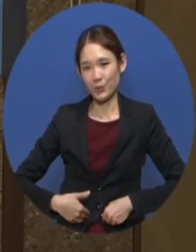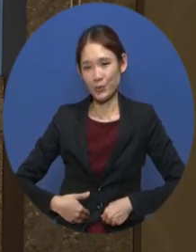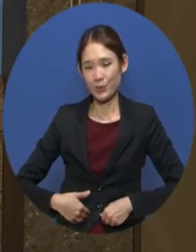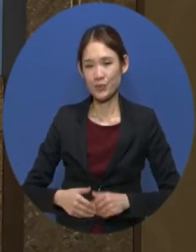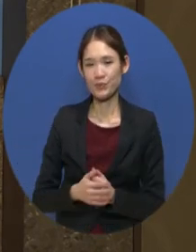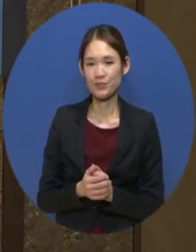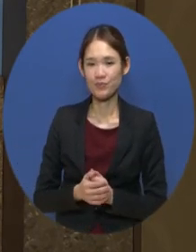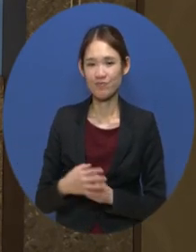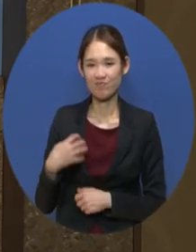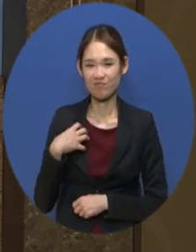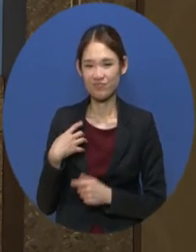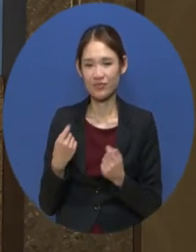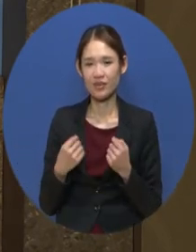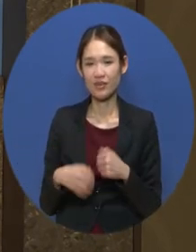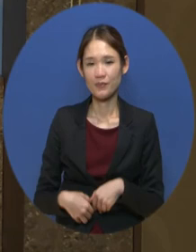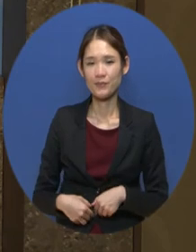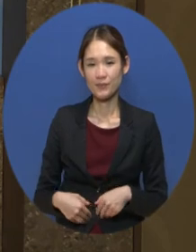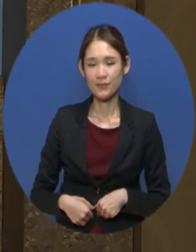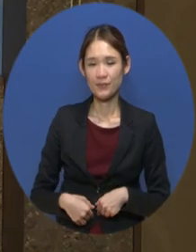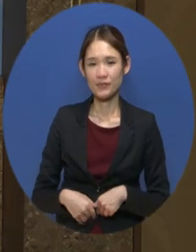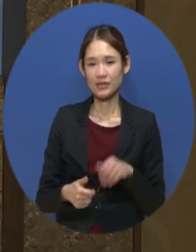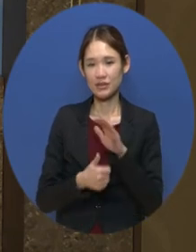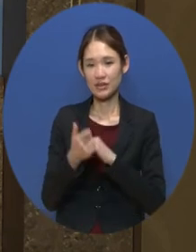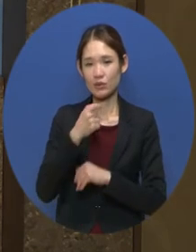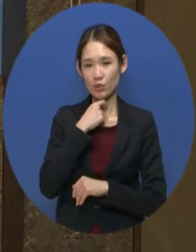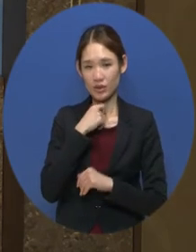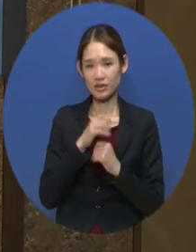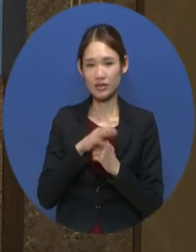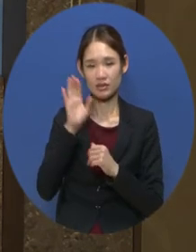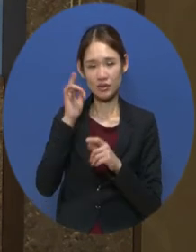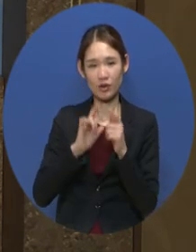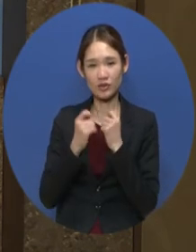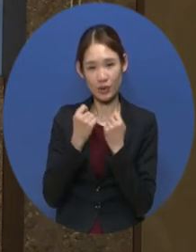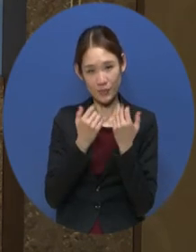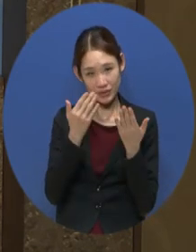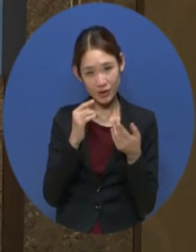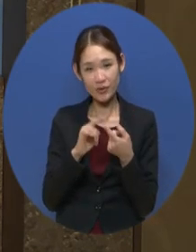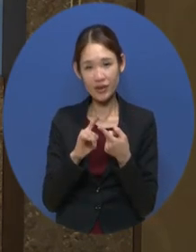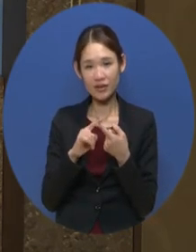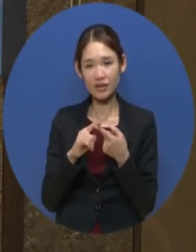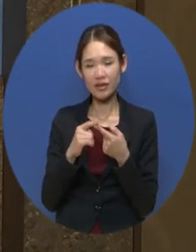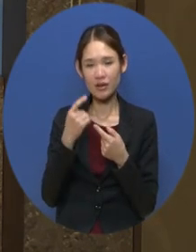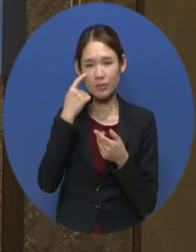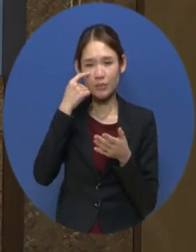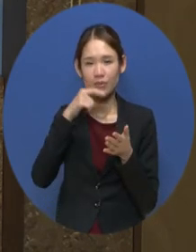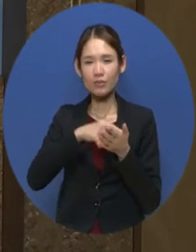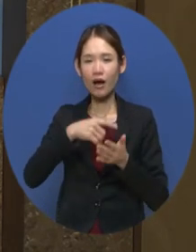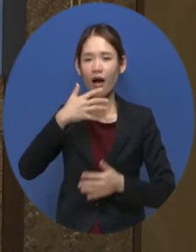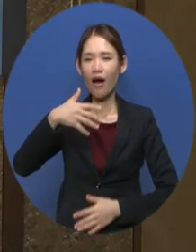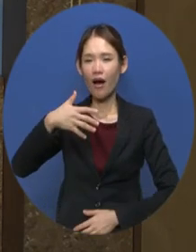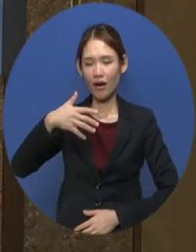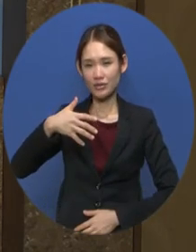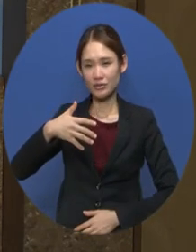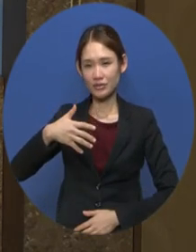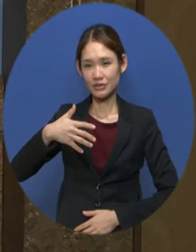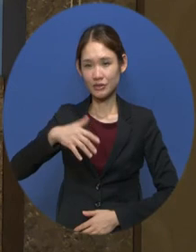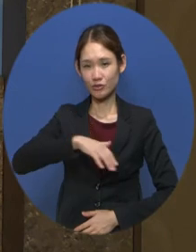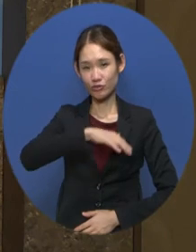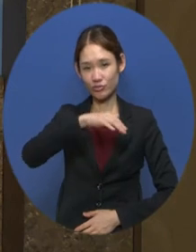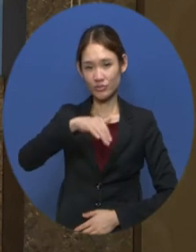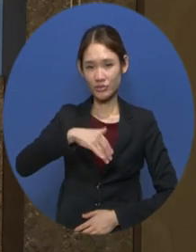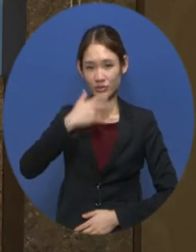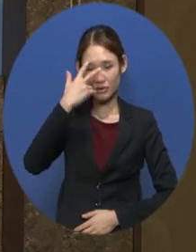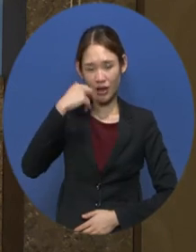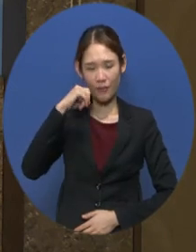그러한 역할이 되기를 희망도 하고 또 앞서 말씀드렸듯이 아직 발굴되지 않은 주변의